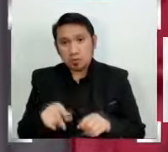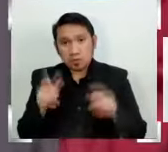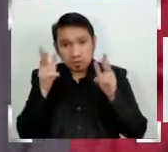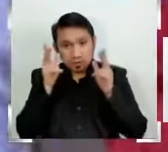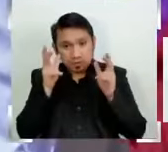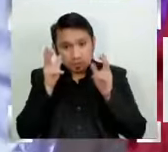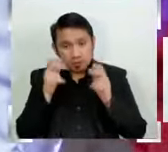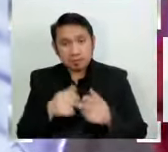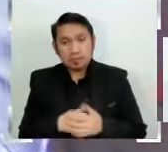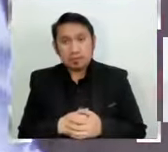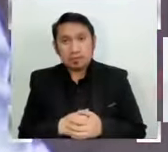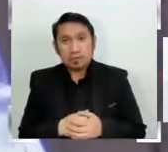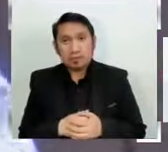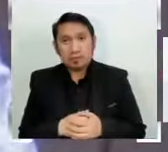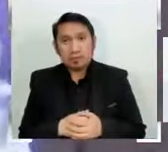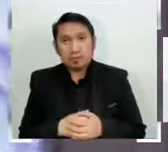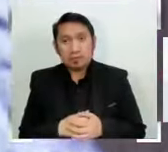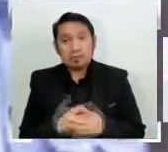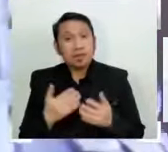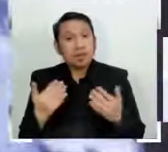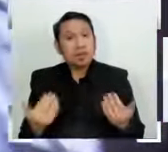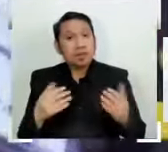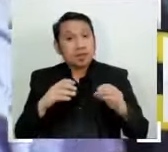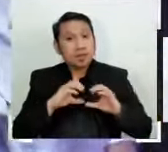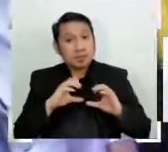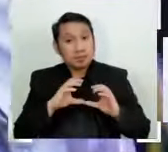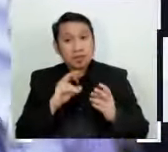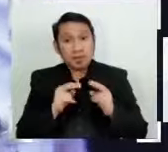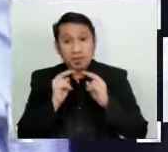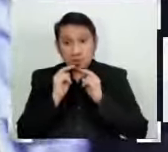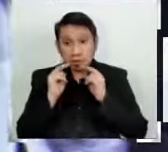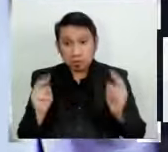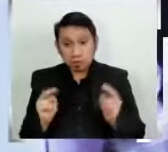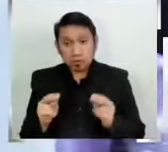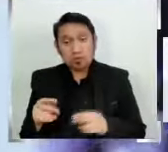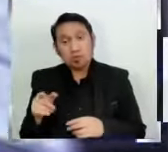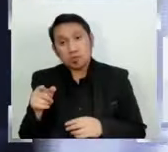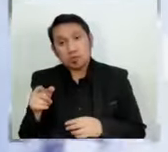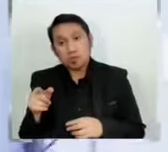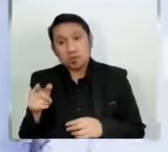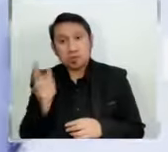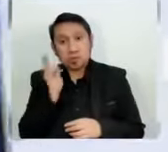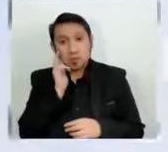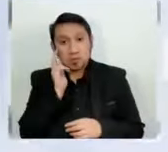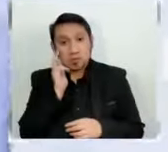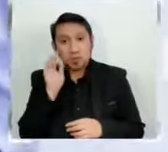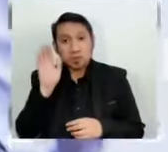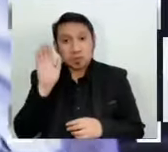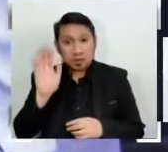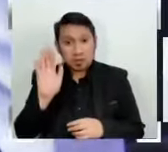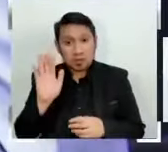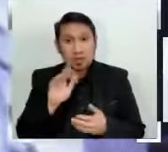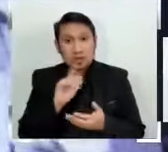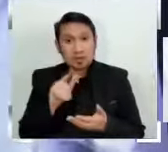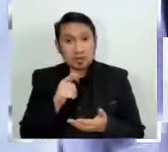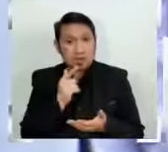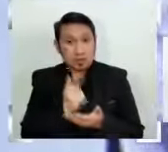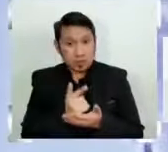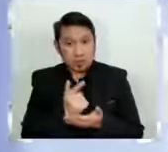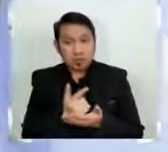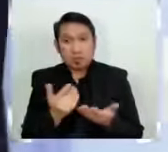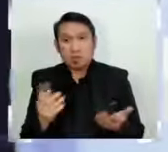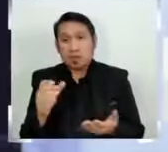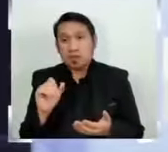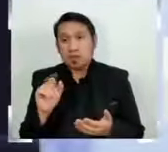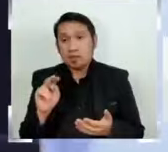government. Inabangan ng GMA Integrated News si dating Pangulong Rodrigo Duterte sa conferment sa kanya ng Juris Doctor degree sa San